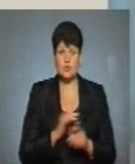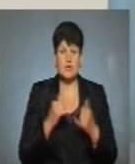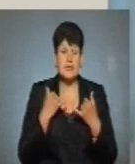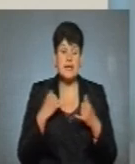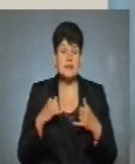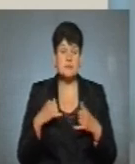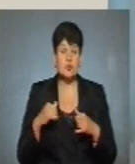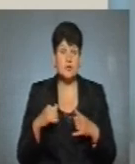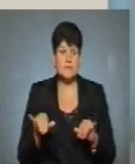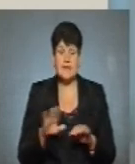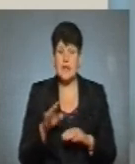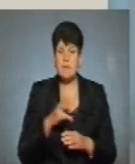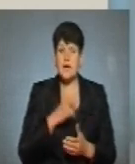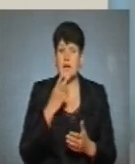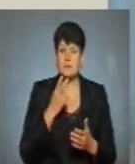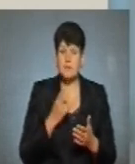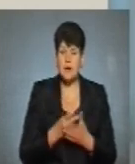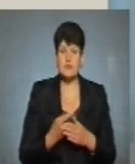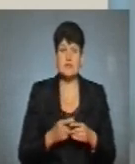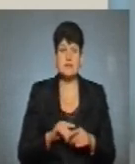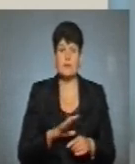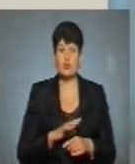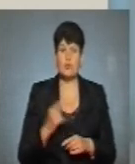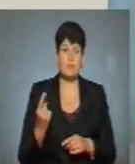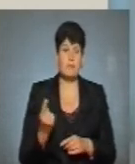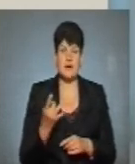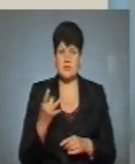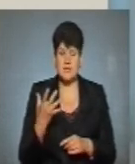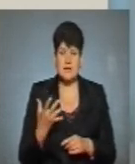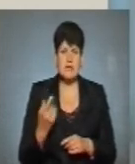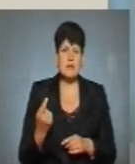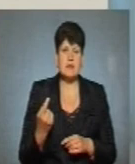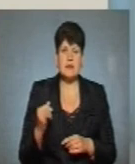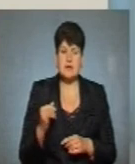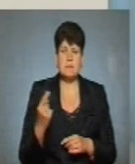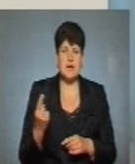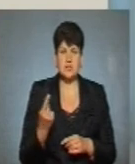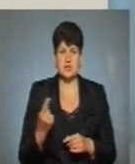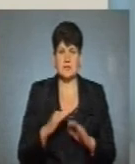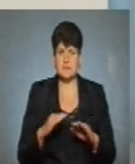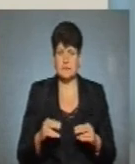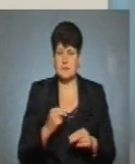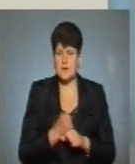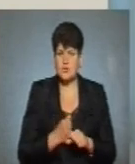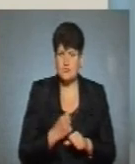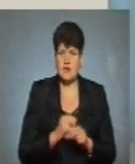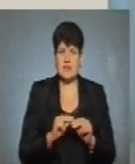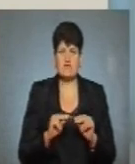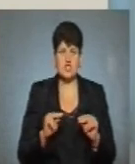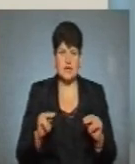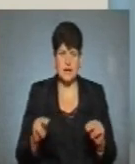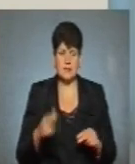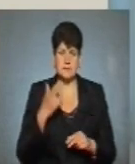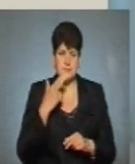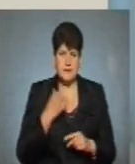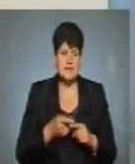несподіванкою, непередбачувано. Це було вперше, і учні так працювали, і вчителі адаптовувалися.